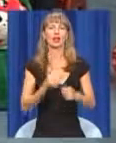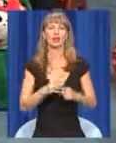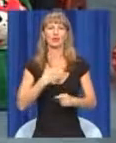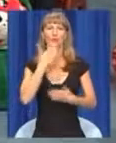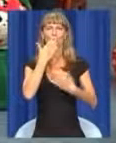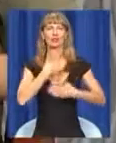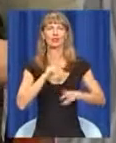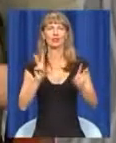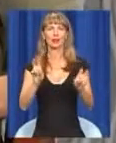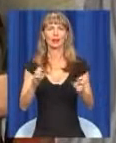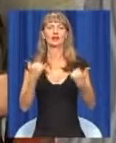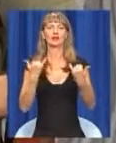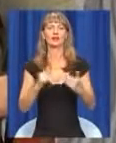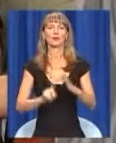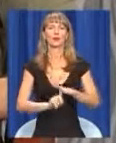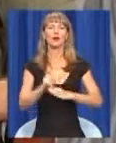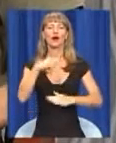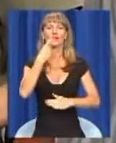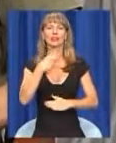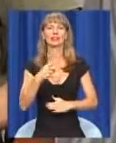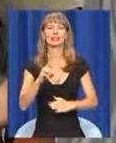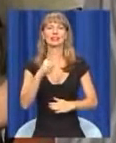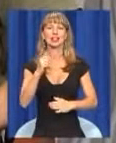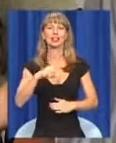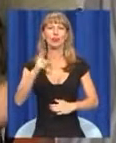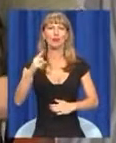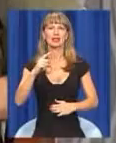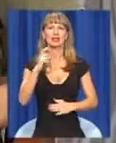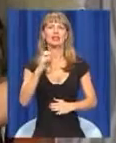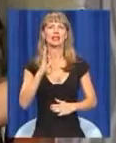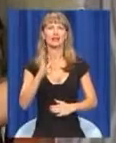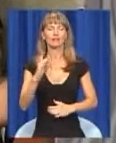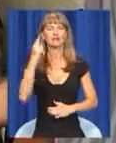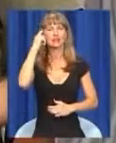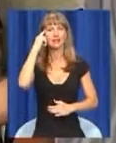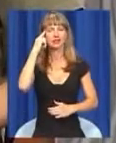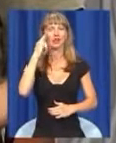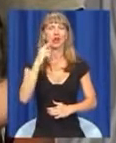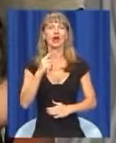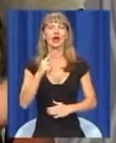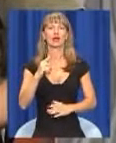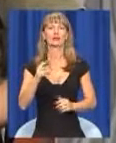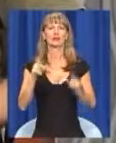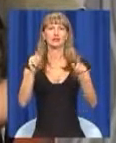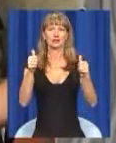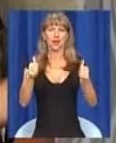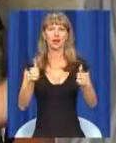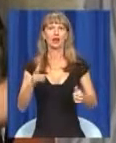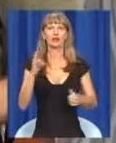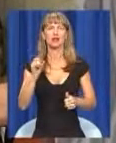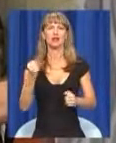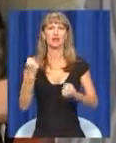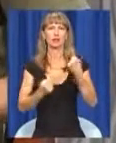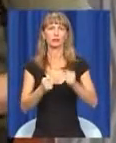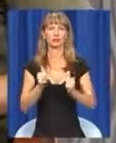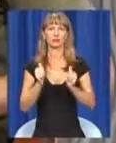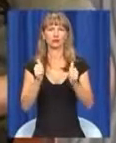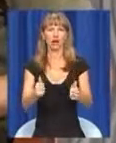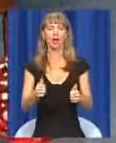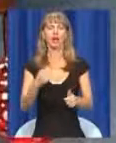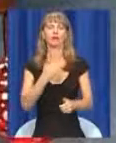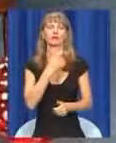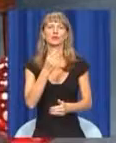моя улюблена тема. Сьогодні почнемо говорити з номерних знаків. І як ви знаєте, номерні знаки кріпляться виключно на автомобілях. І от я хотів